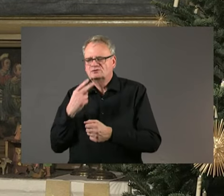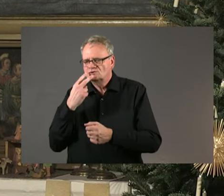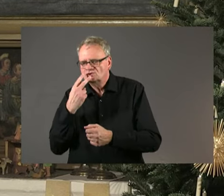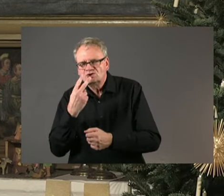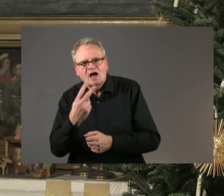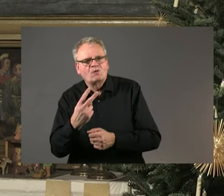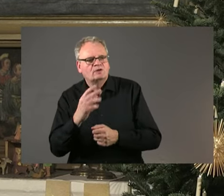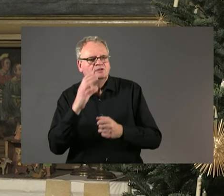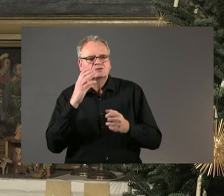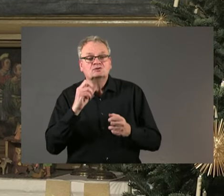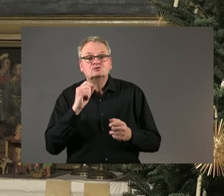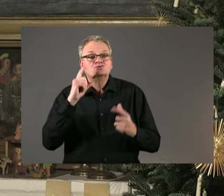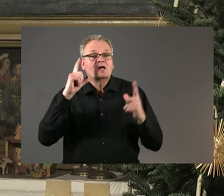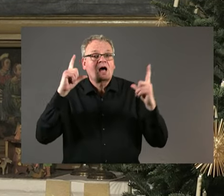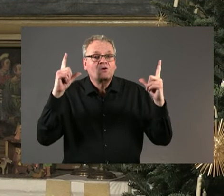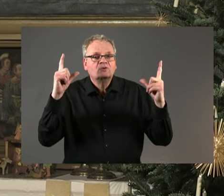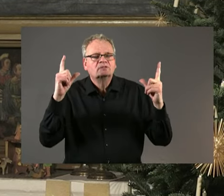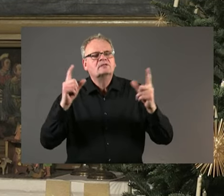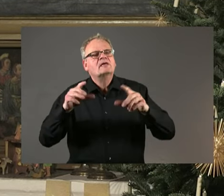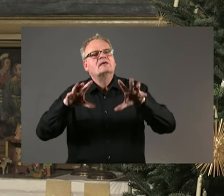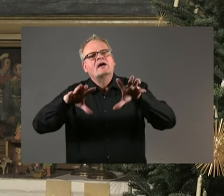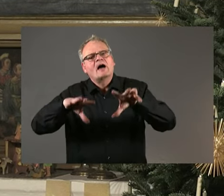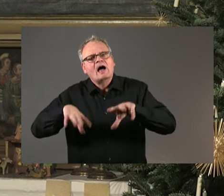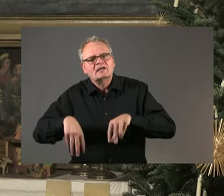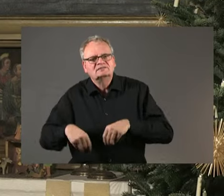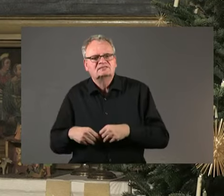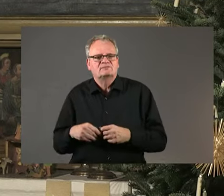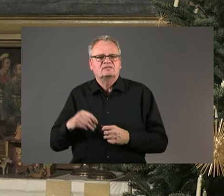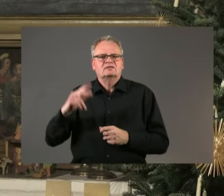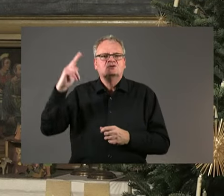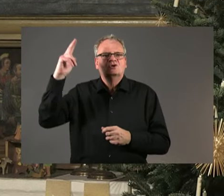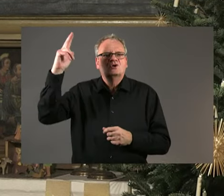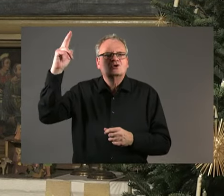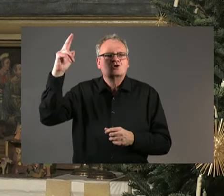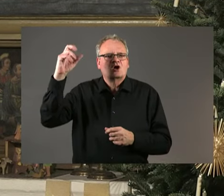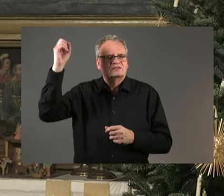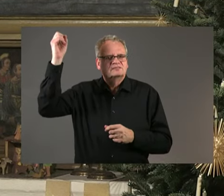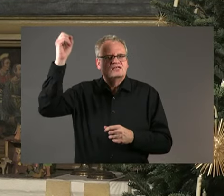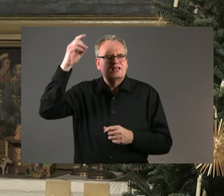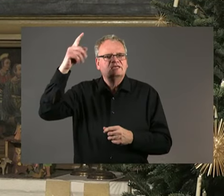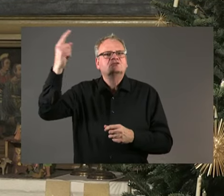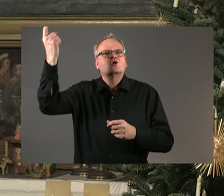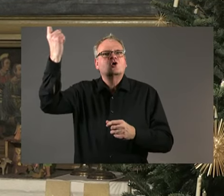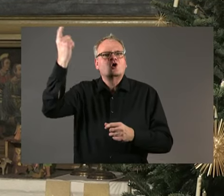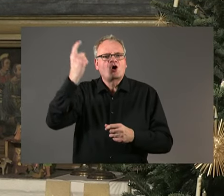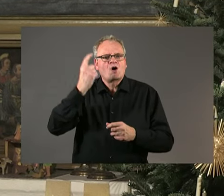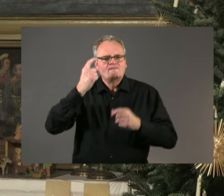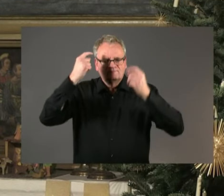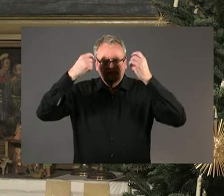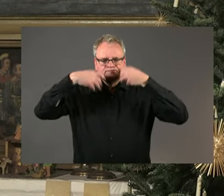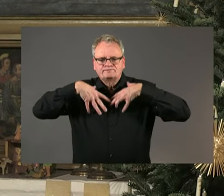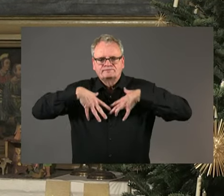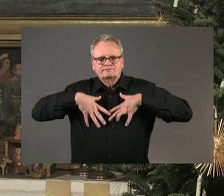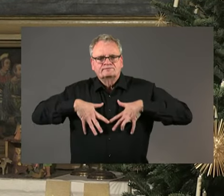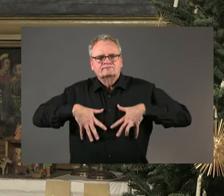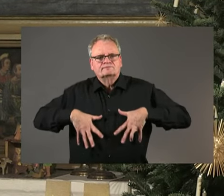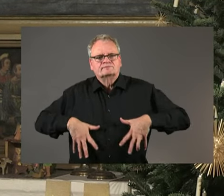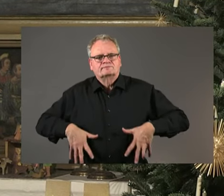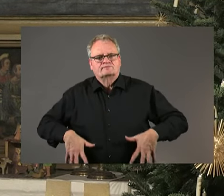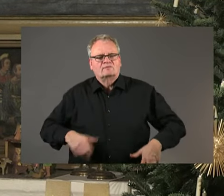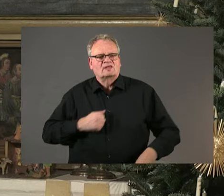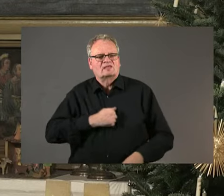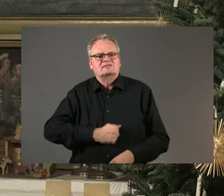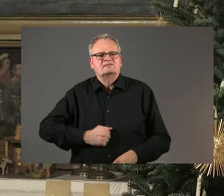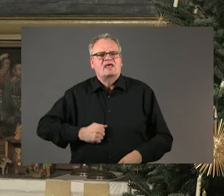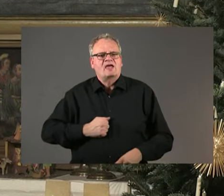staunen und zulassen, dass Gottes Licht sich in unserer Seele ausbreitet. Damit beginnt